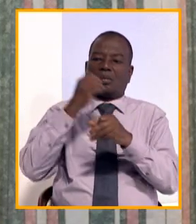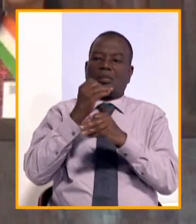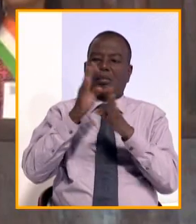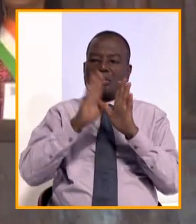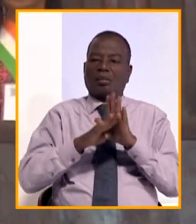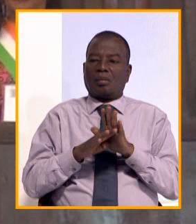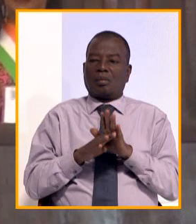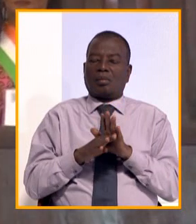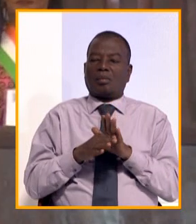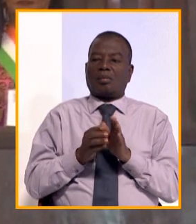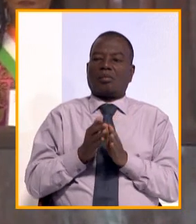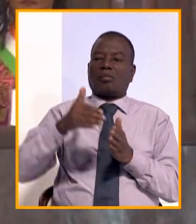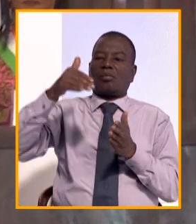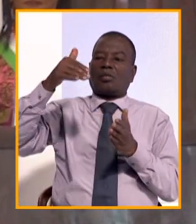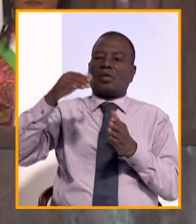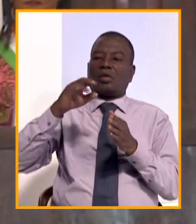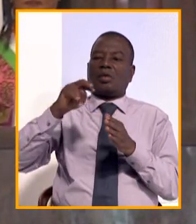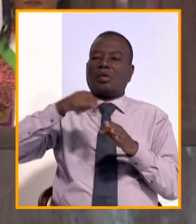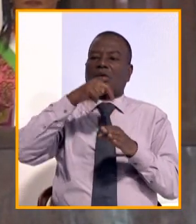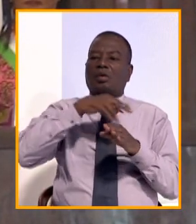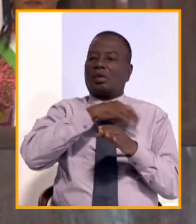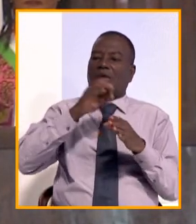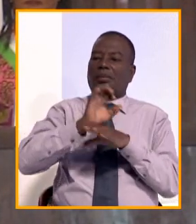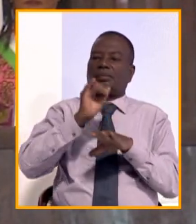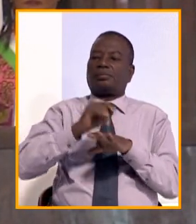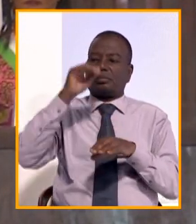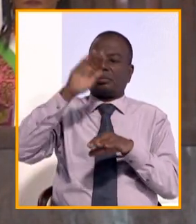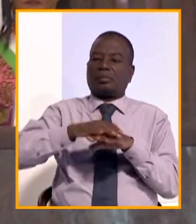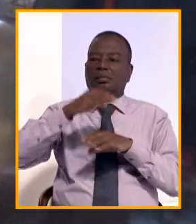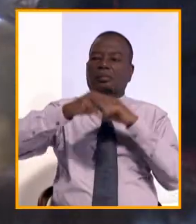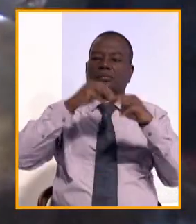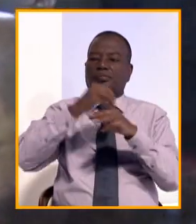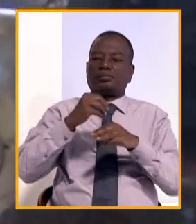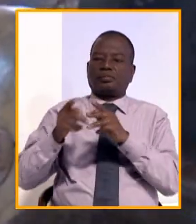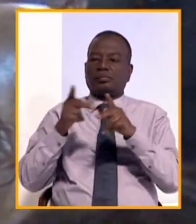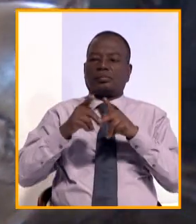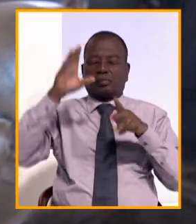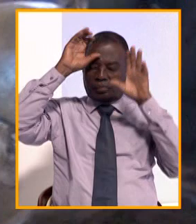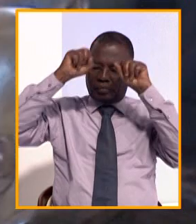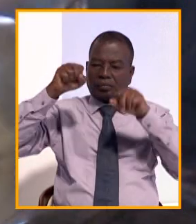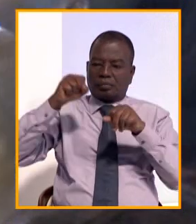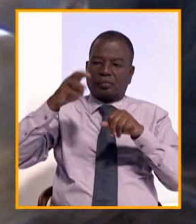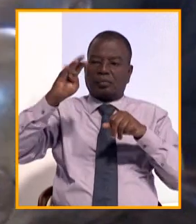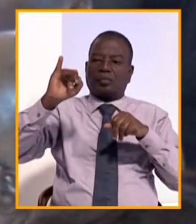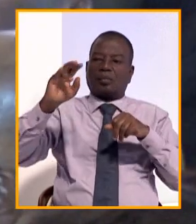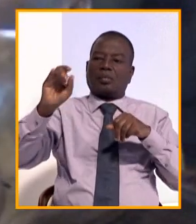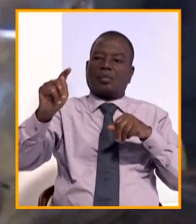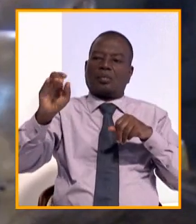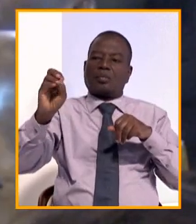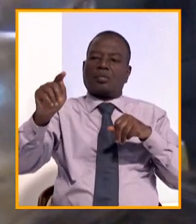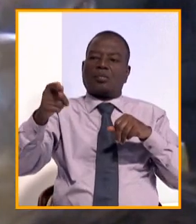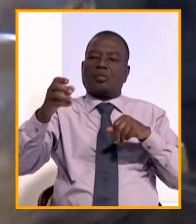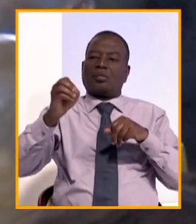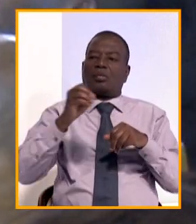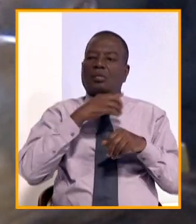fonctionnement. Accroître la notoriété de la Côte d'Ivoire sur la scène mondiale. Selon le président Adama Bick Togo, le succès de la diplomatie parlementaire est